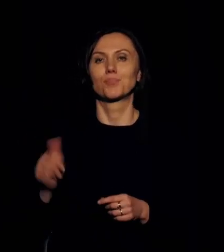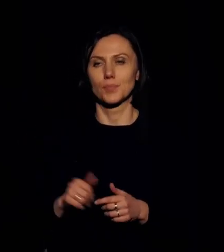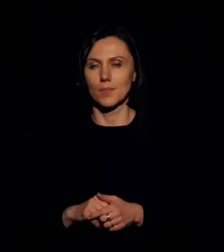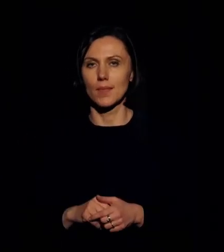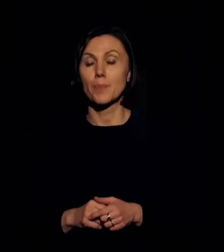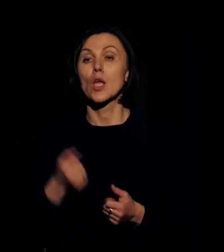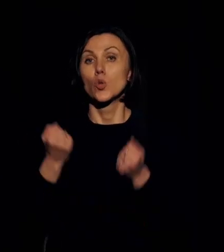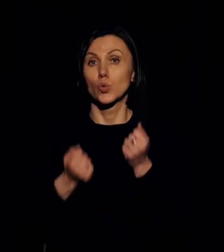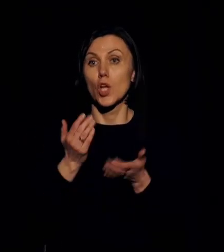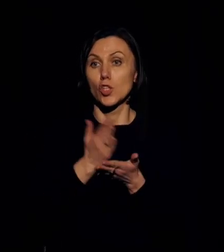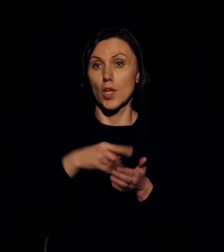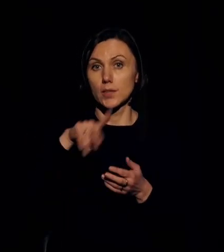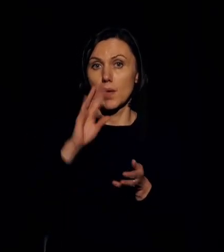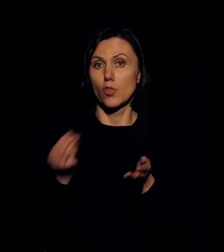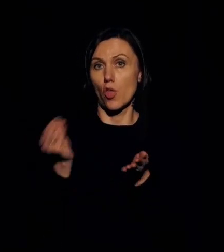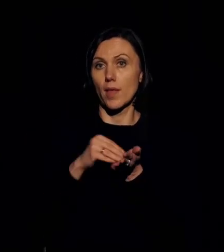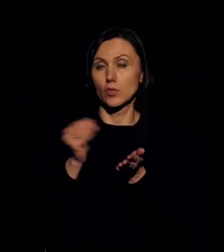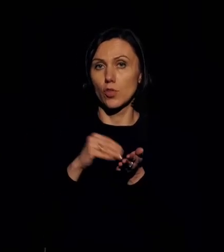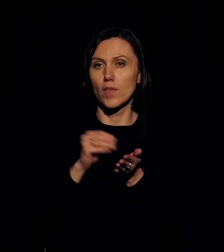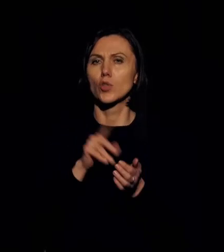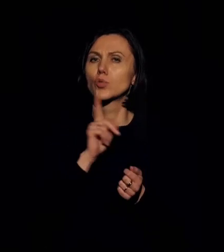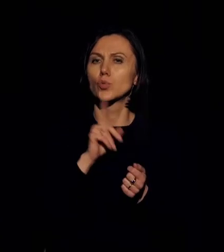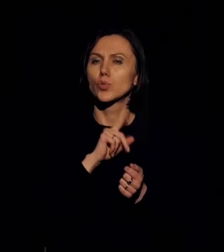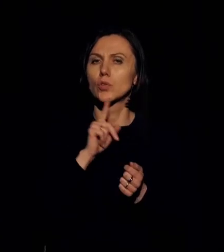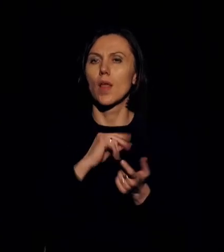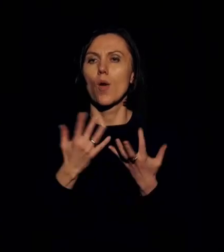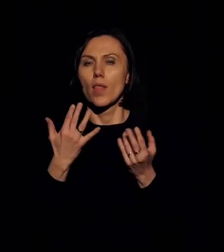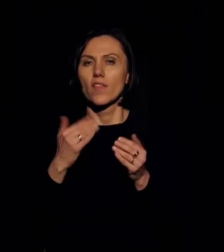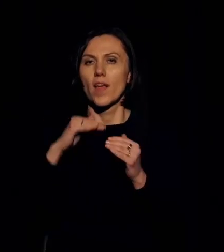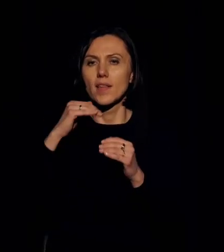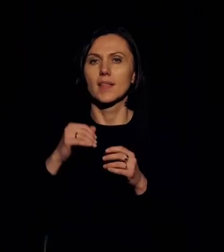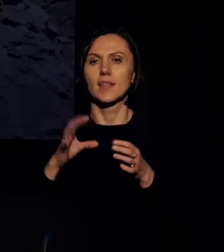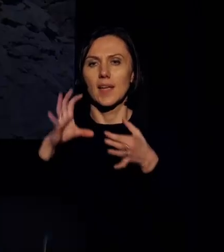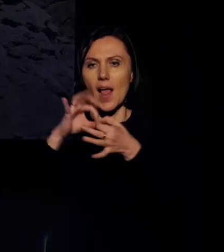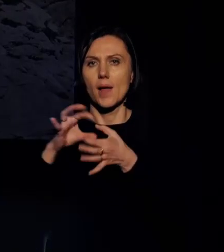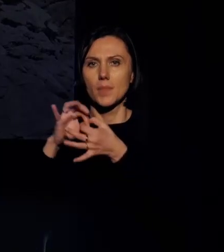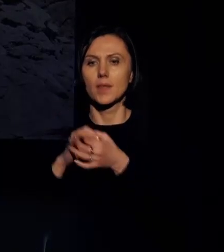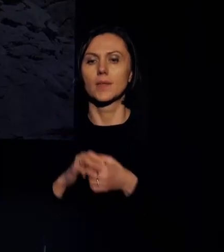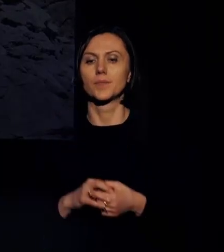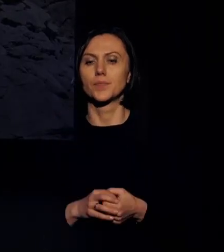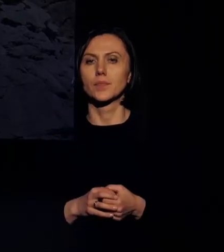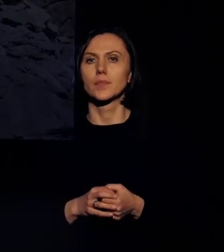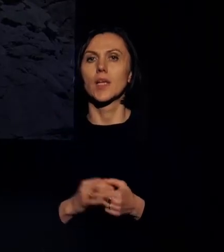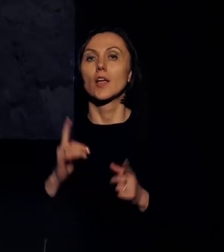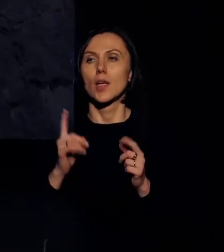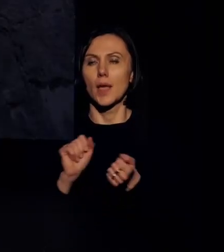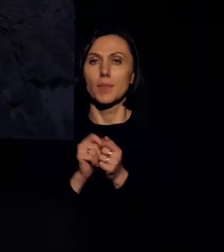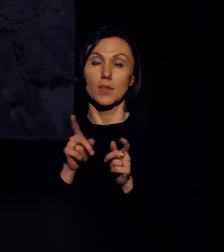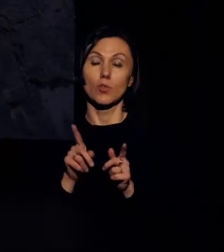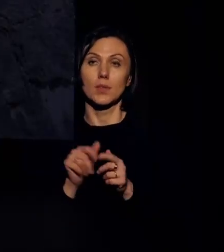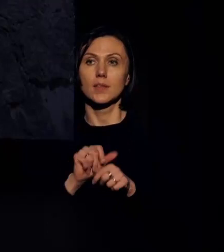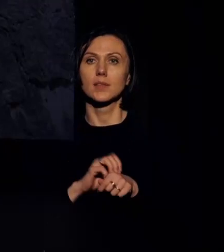Trudniejsze fragmenty wyposażone są w dodatkowe sztuczne ułatwienia w postaci klamer. Czasami są to